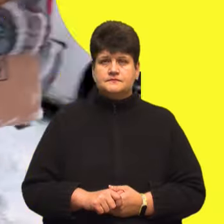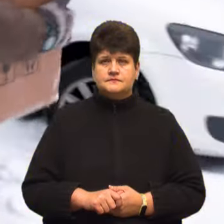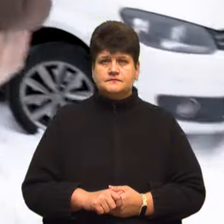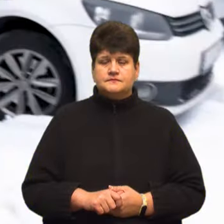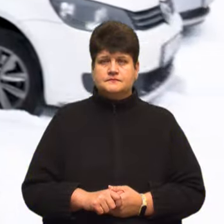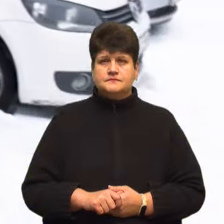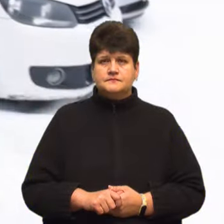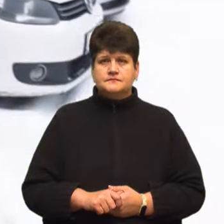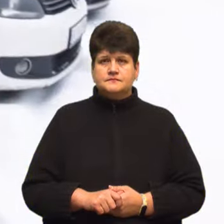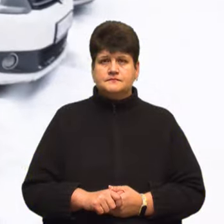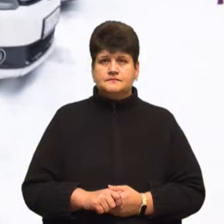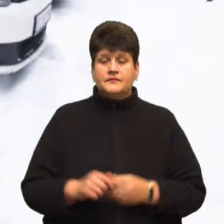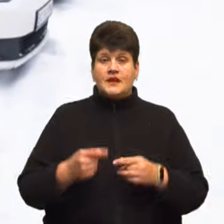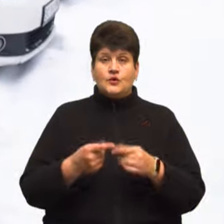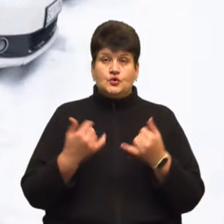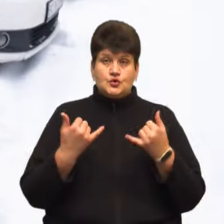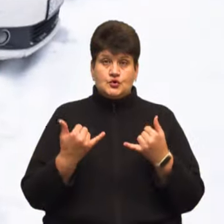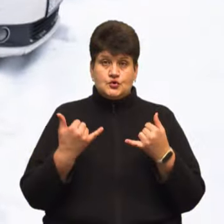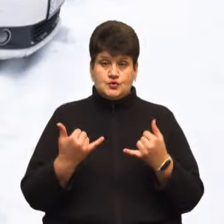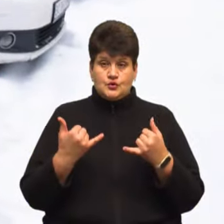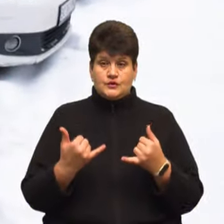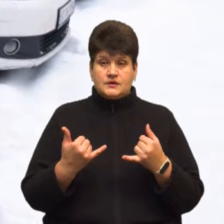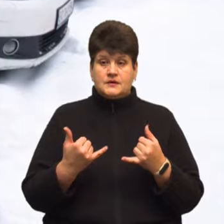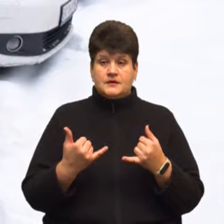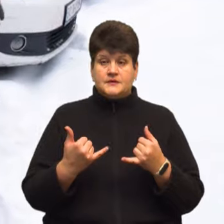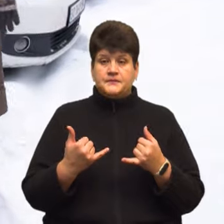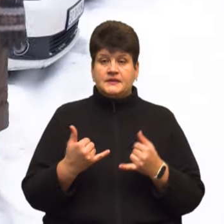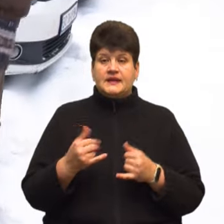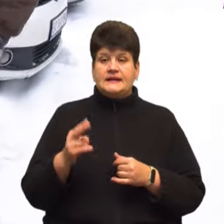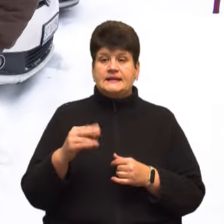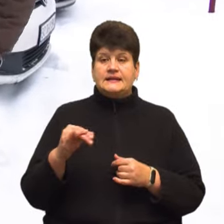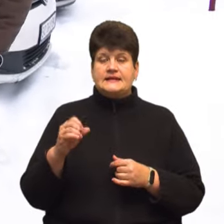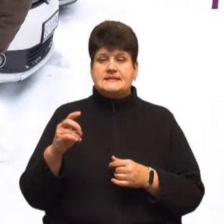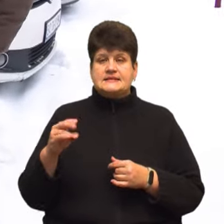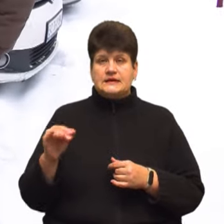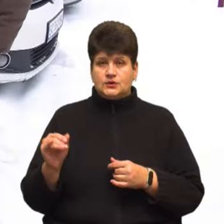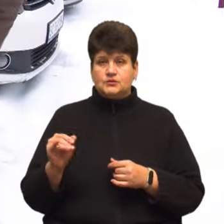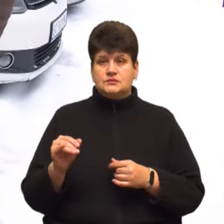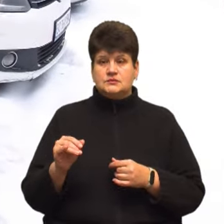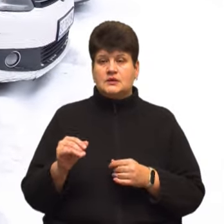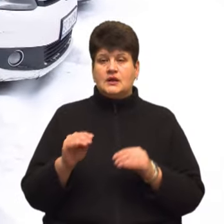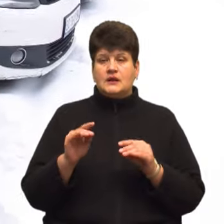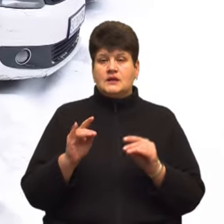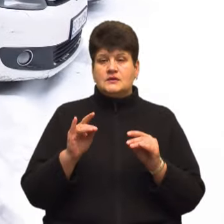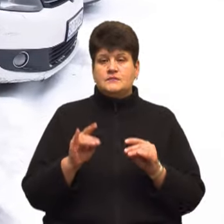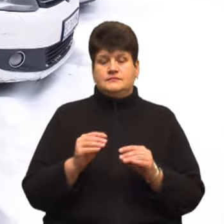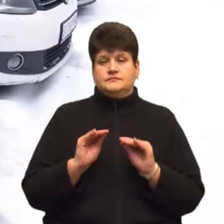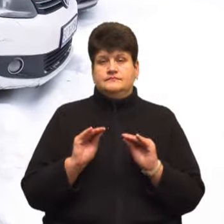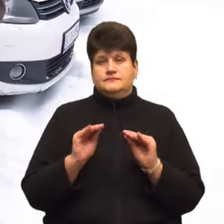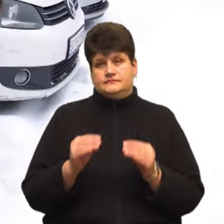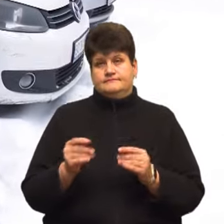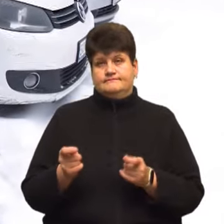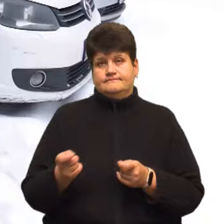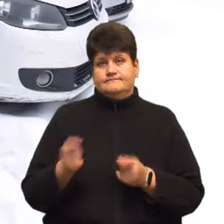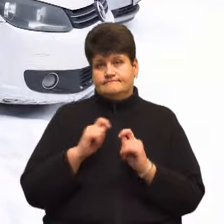Тернопіль сні автономочку дизельну Були хлопці спрезентували